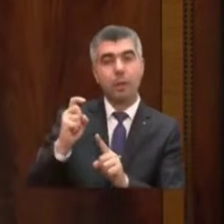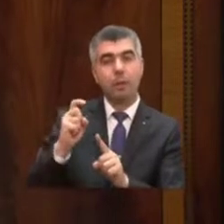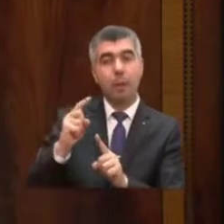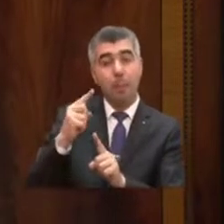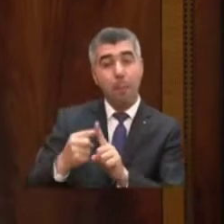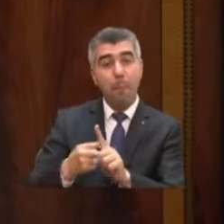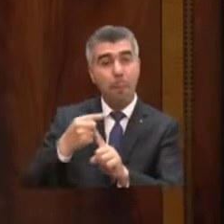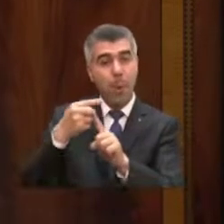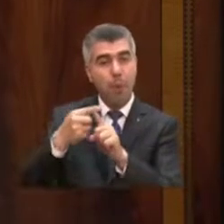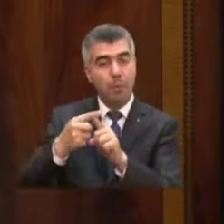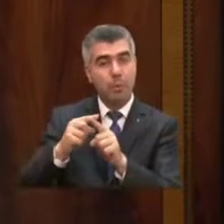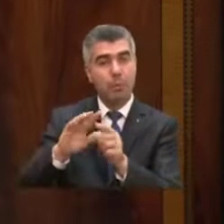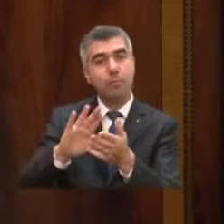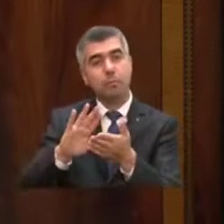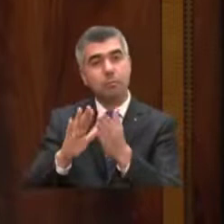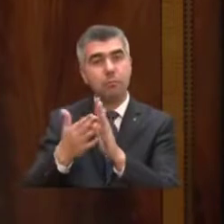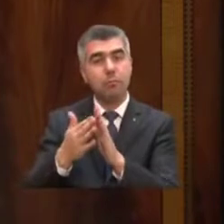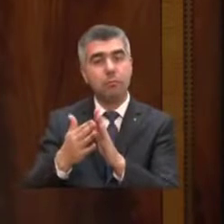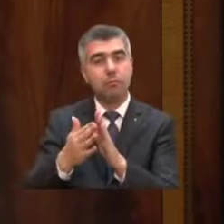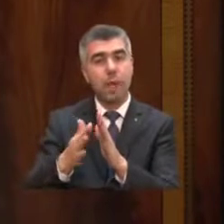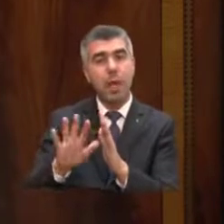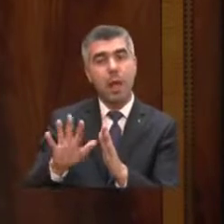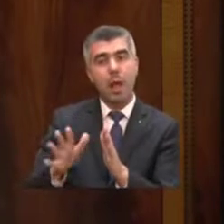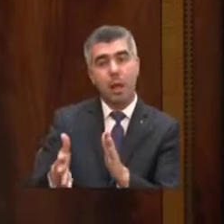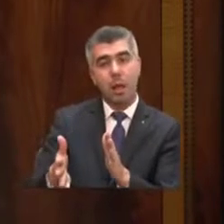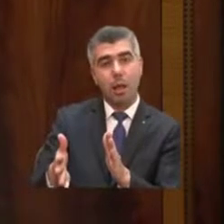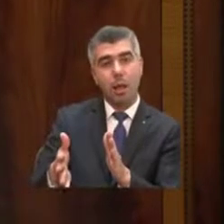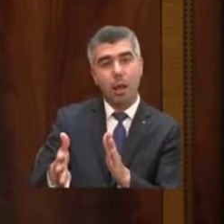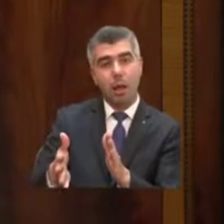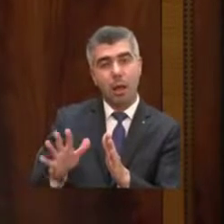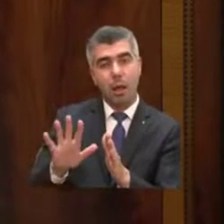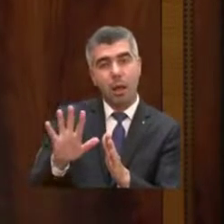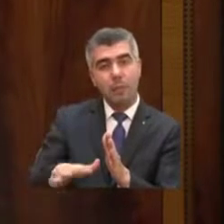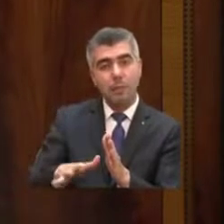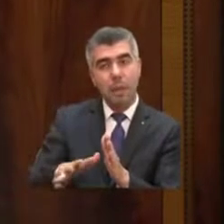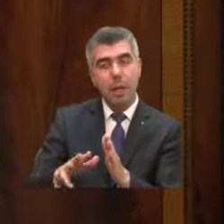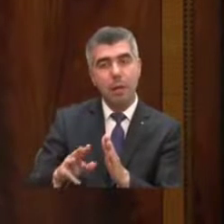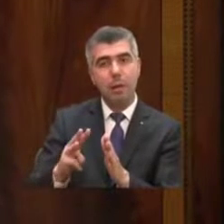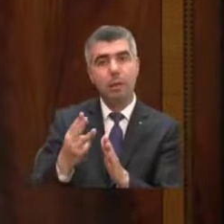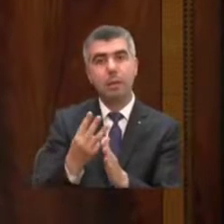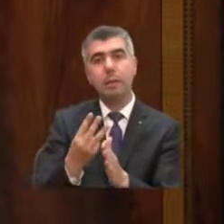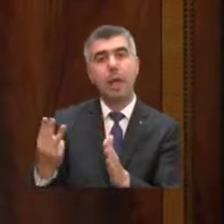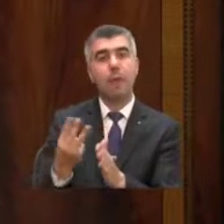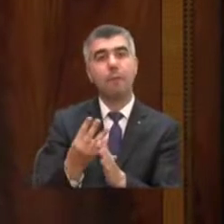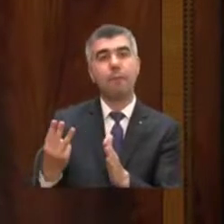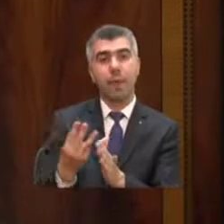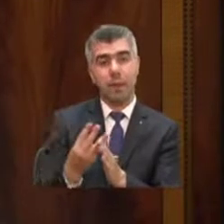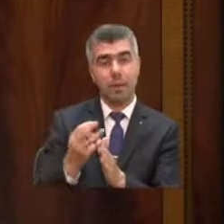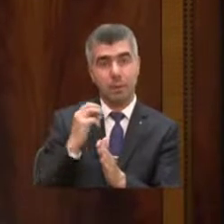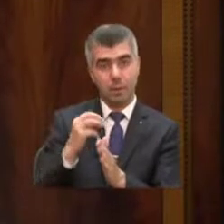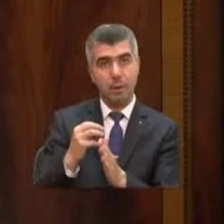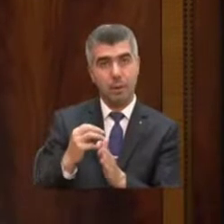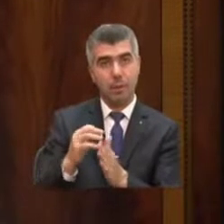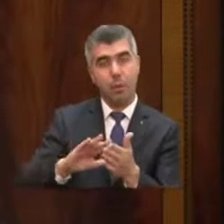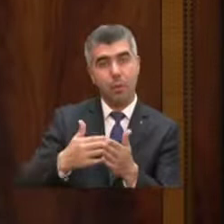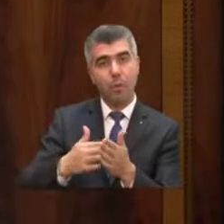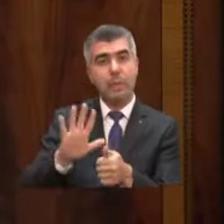يصل إلى حد أعلاه إلى 532 درهم. هذا ذاك لابطمون اللي كان